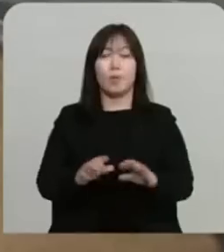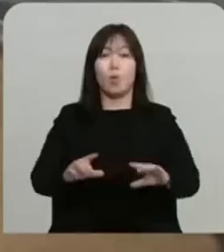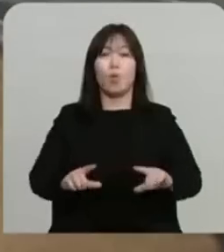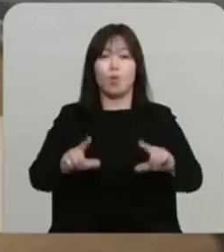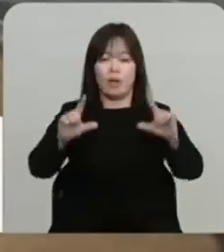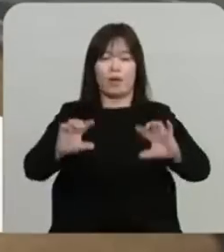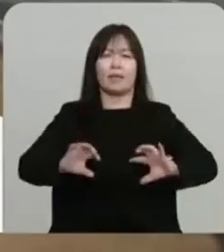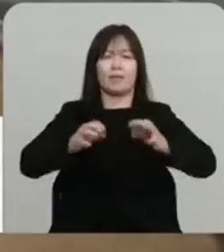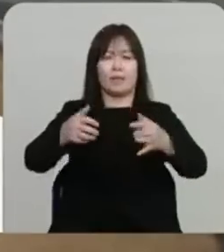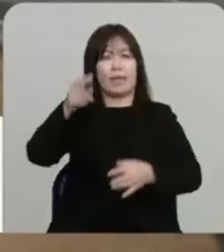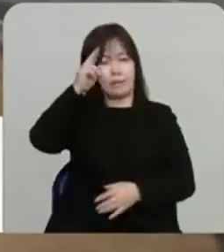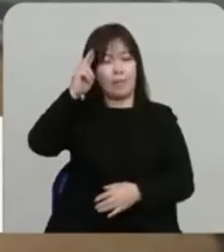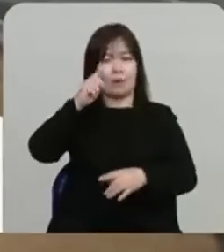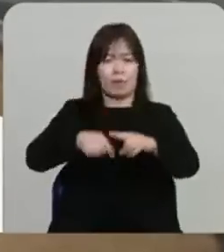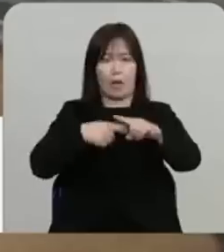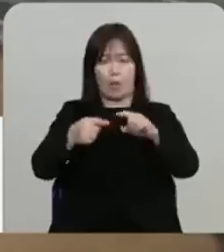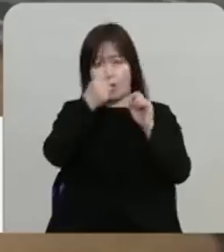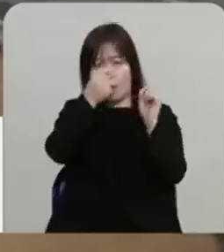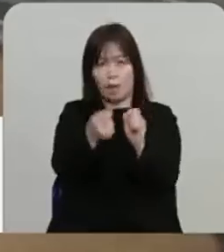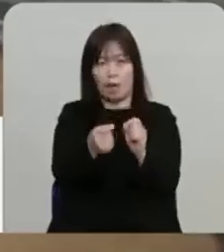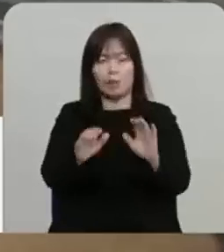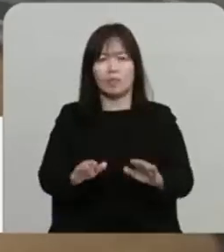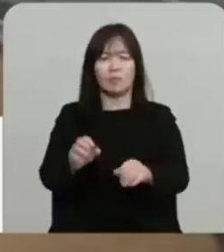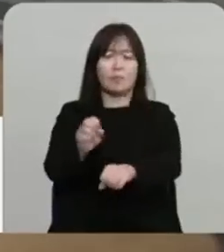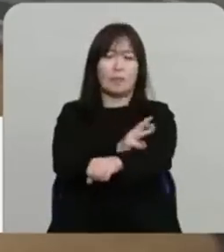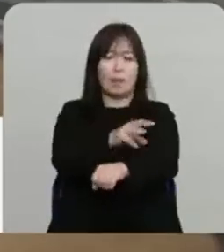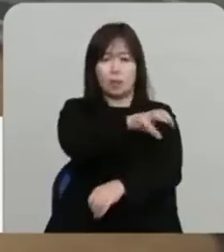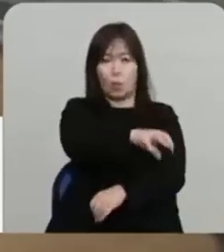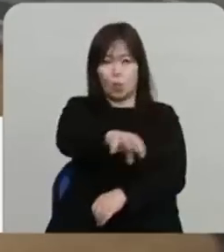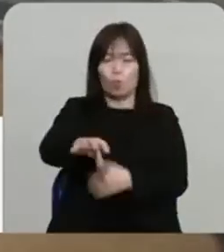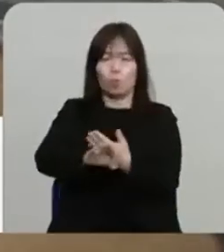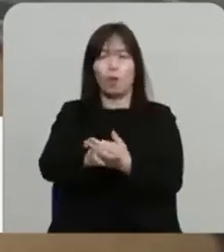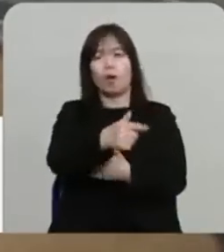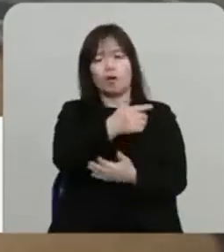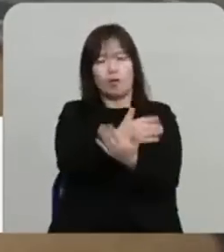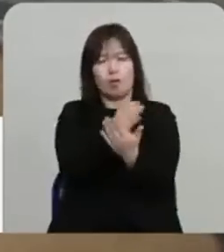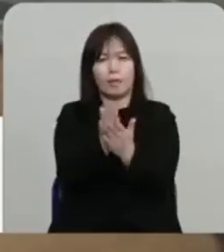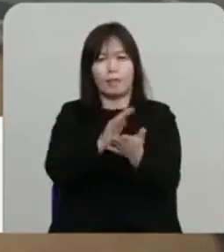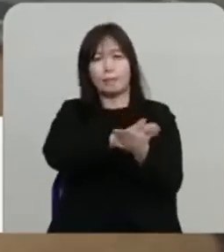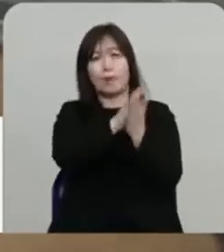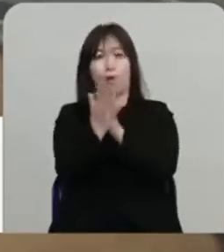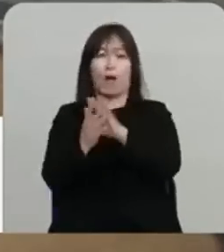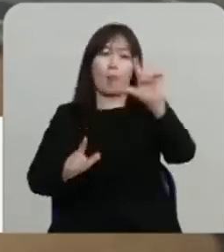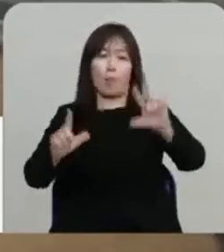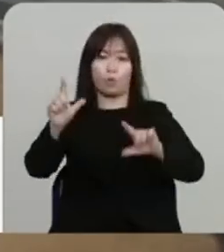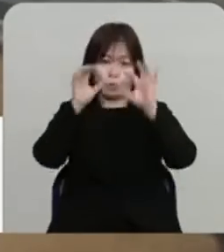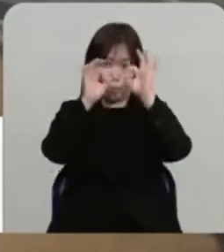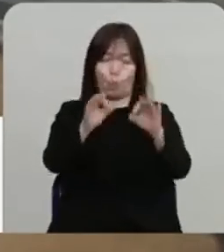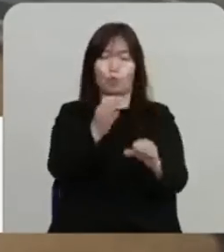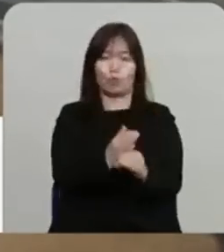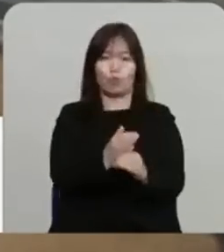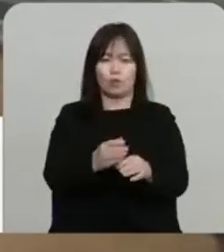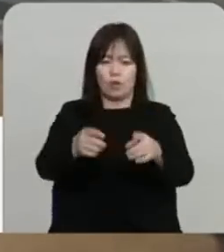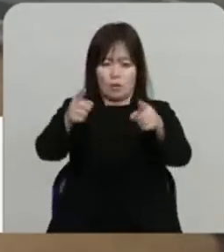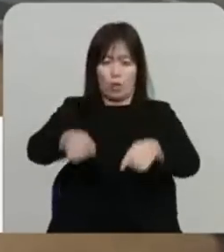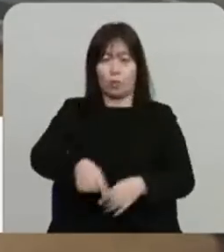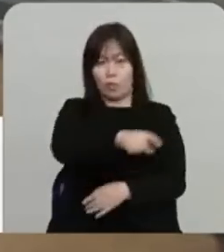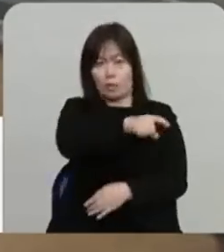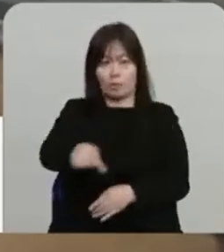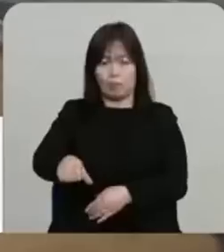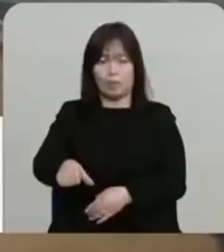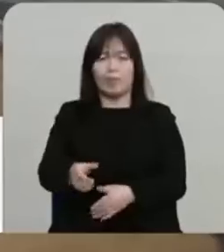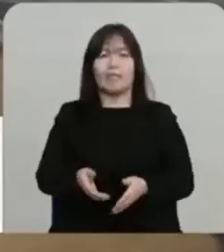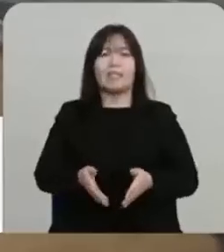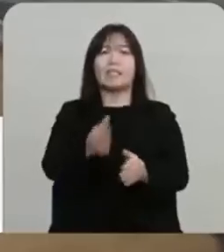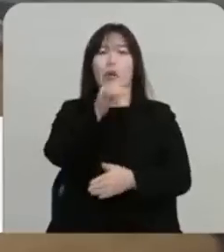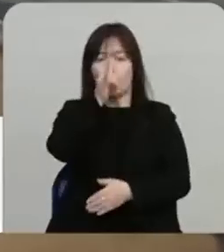올해 세계 잼버리 대회를 앞두고 지금 새만금 간척지에는 크고 작은 변화가 진행 중입니다. 동서남북으로 뚫린